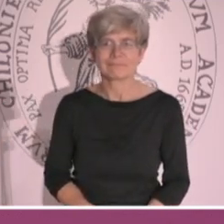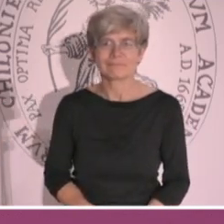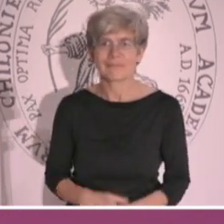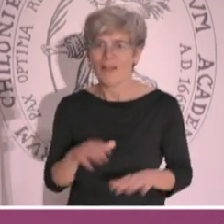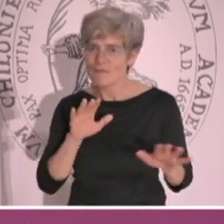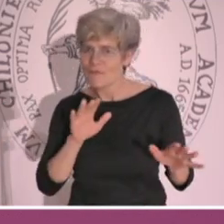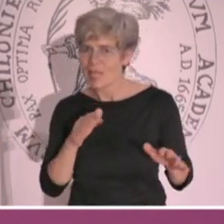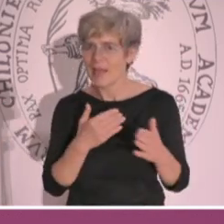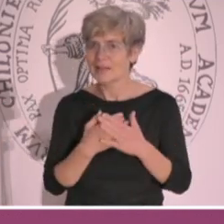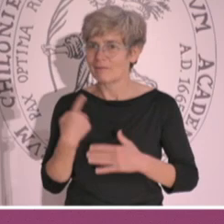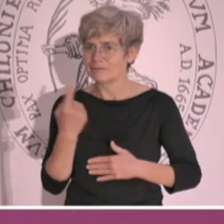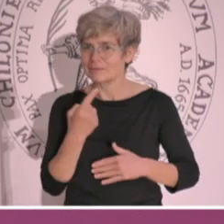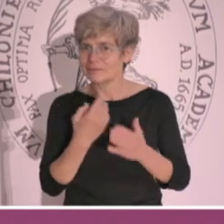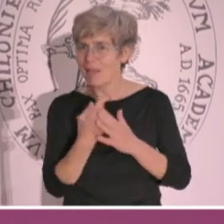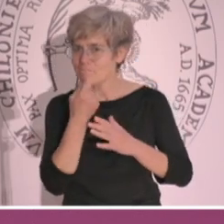Vielleicht treffen wir uns in der Mensa.